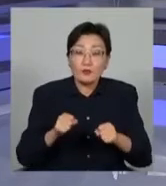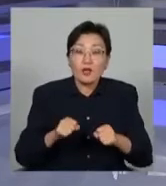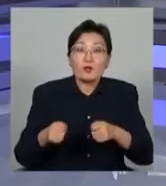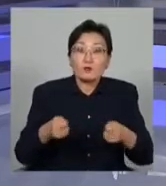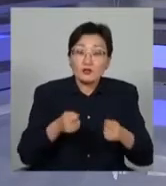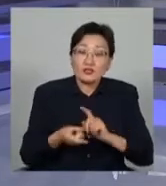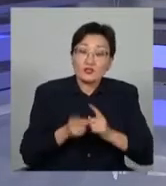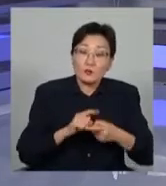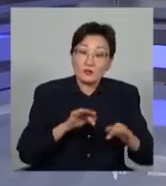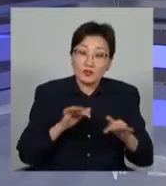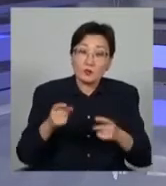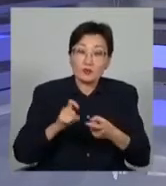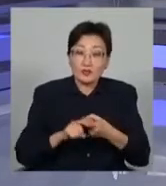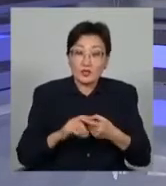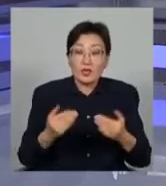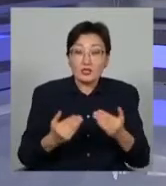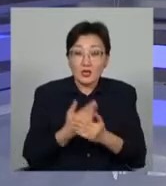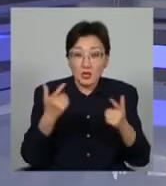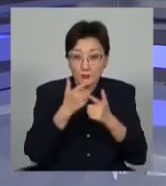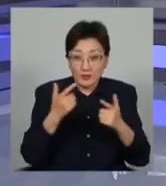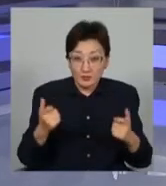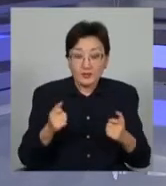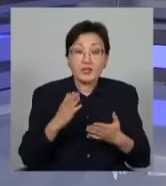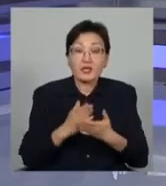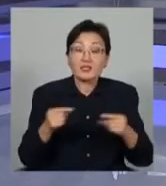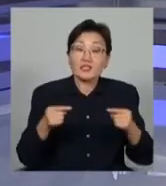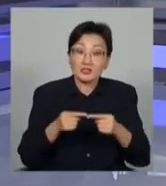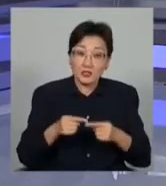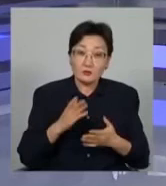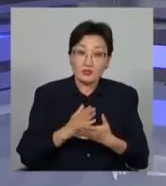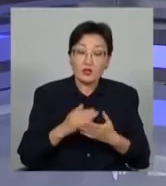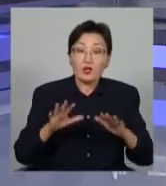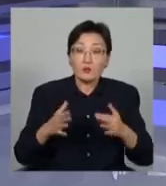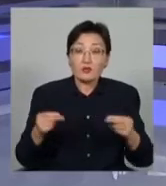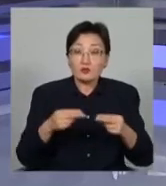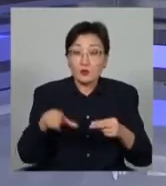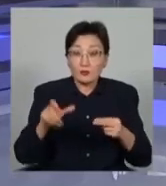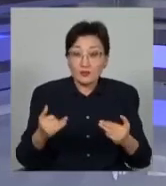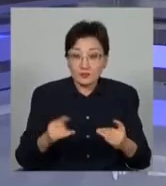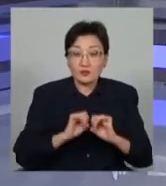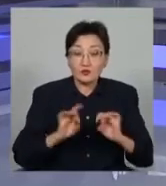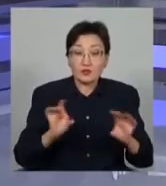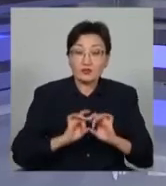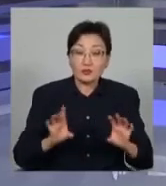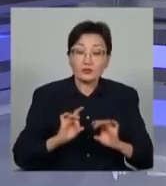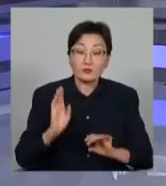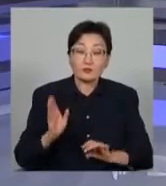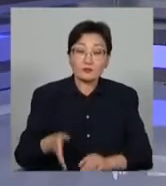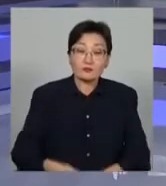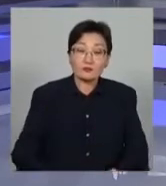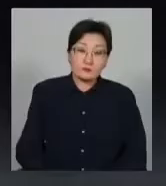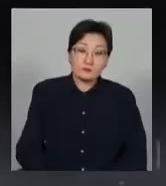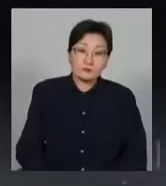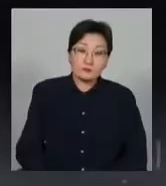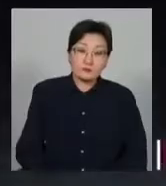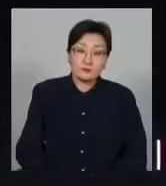күшпен басып алу әрекеті туралы жаңа мәліметтер әлі де нақтыланып жатыр. Оқиға куәгерлерімен әріптесім Оразай Нұртай тілдесіп қайтты.